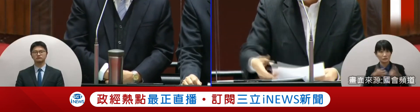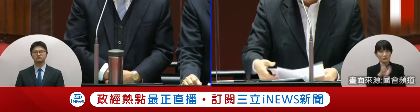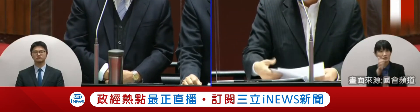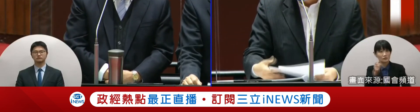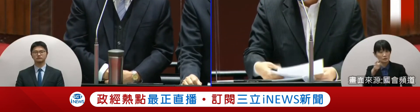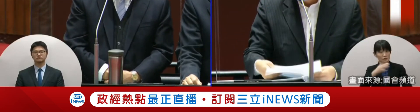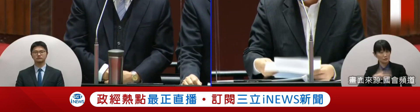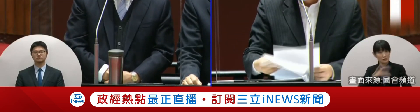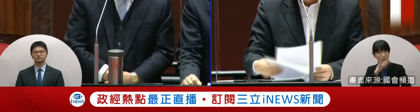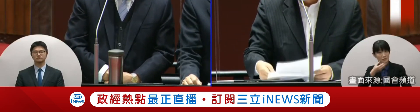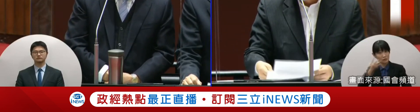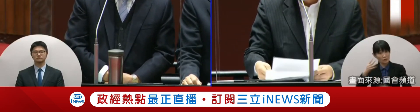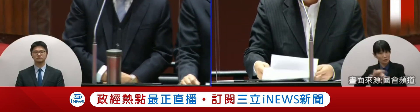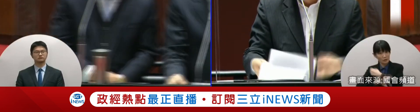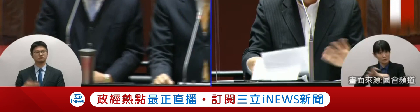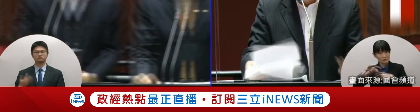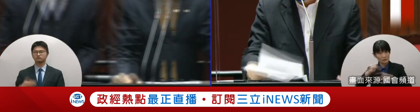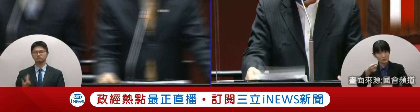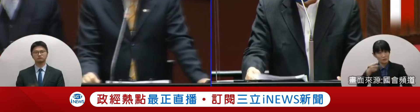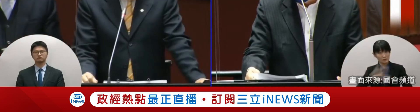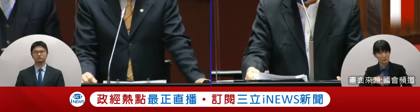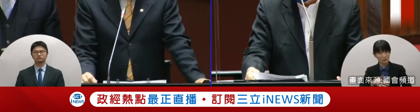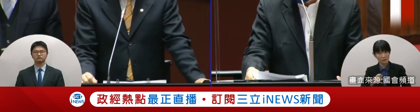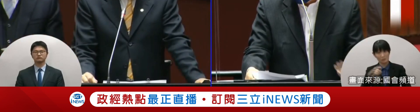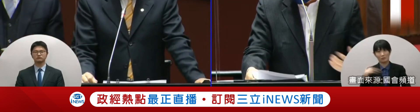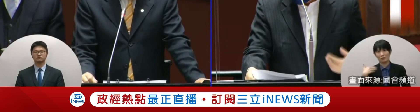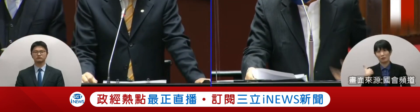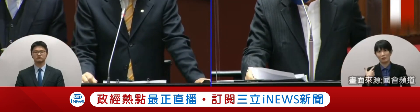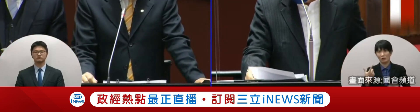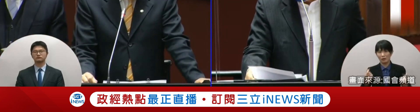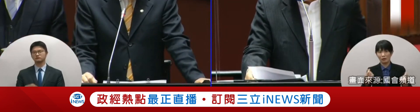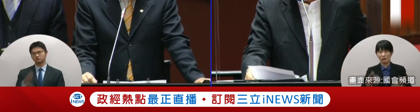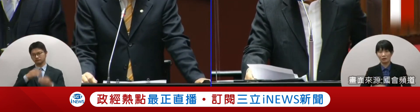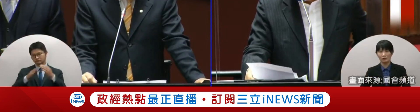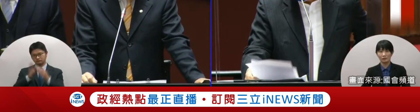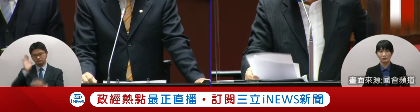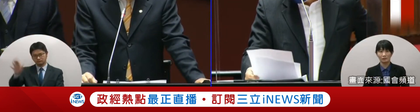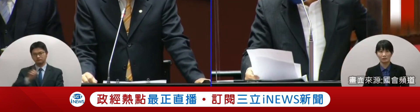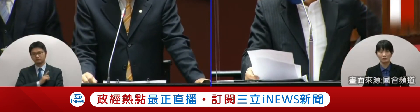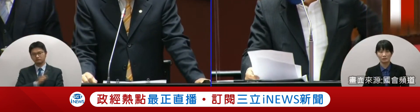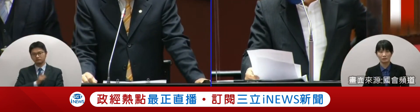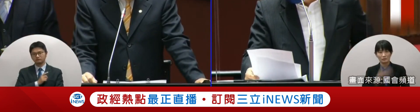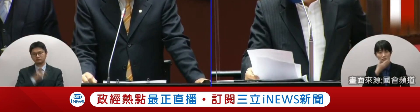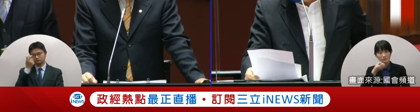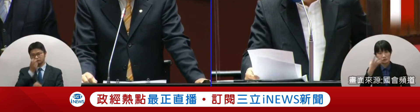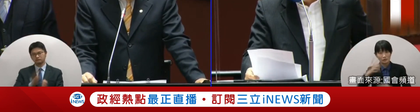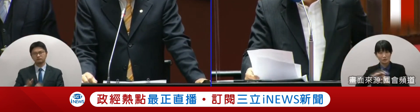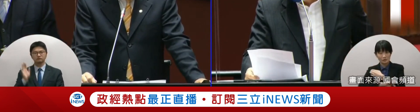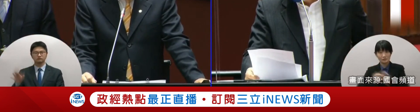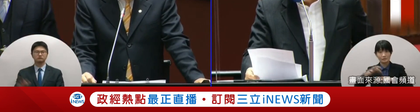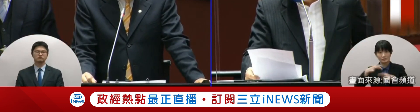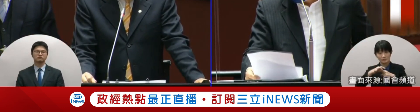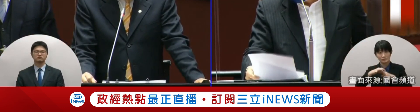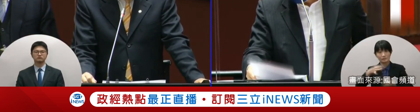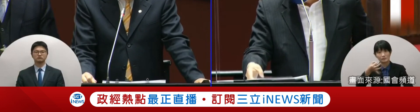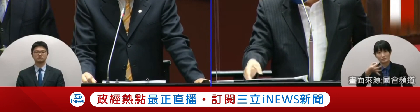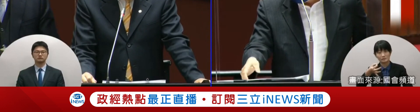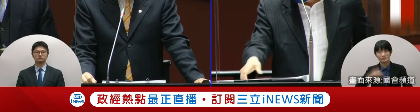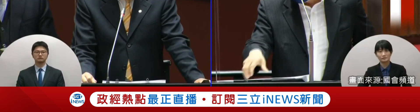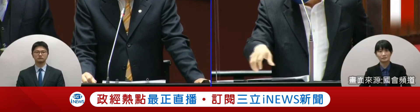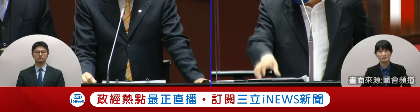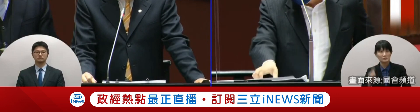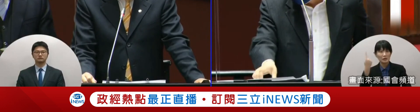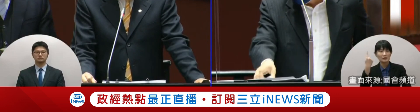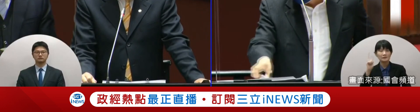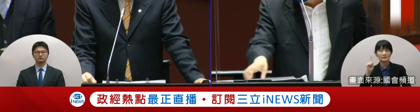清华基金吗？ 不知道。 你也不知道哈？ 那是学校自主范围啊。 清华基金哈，它是怎